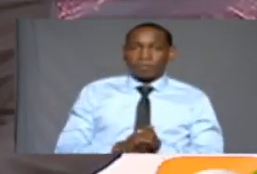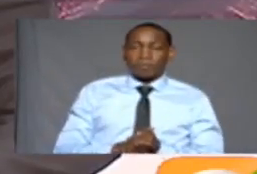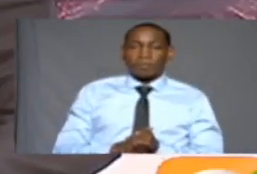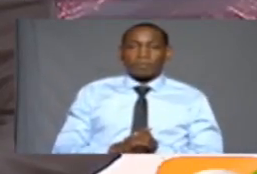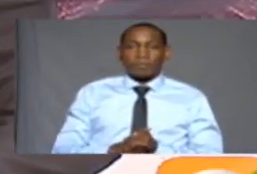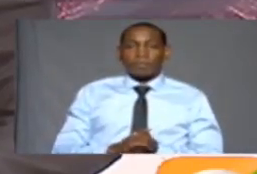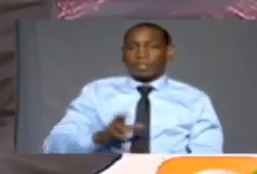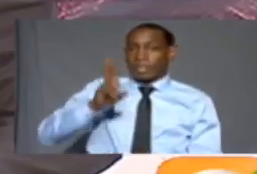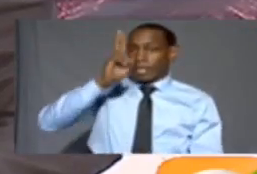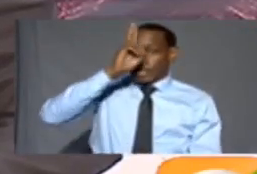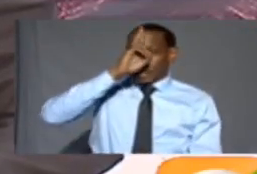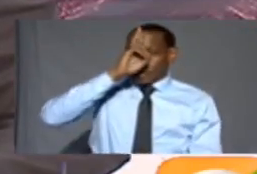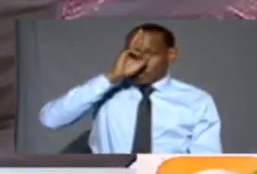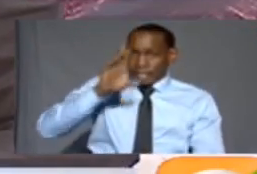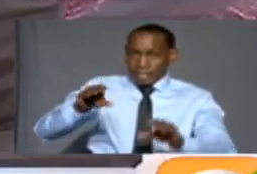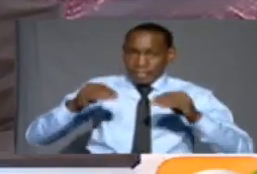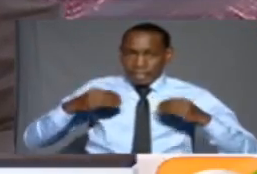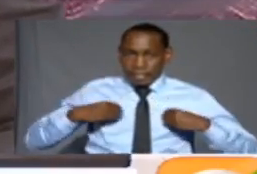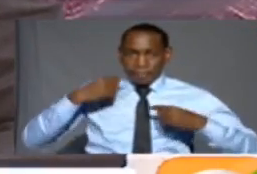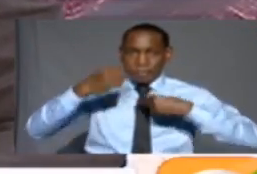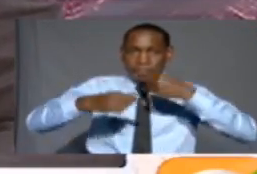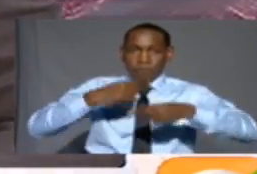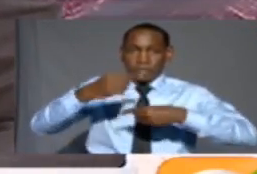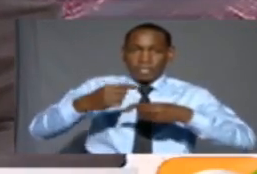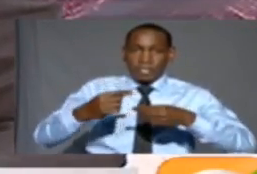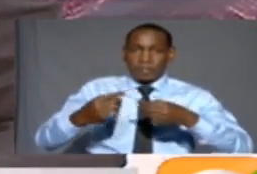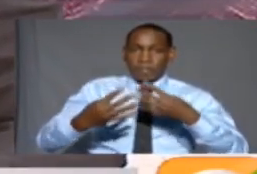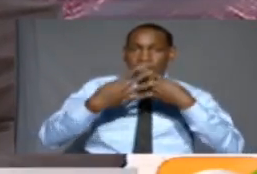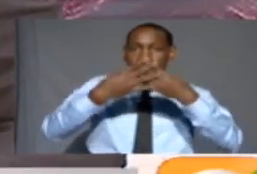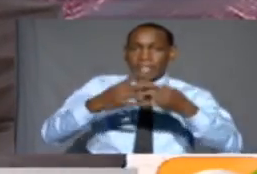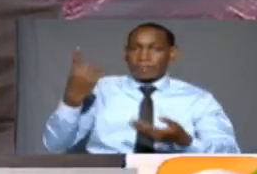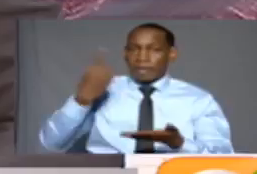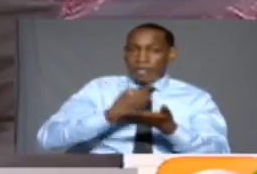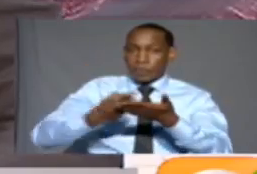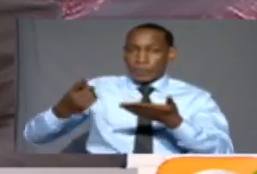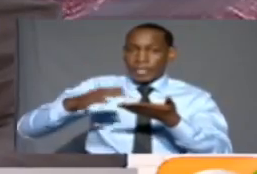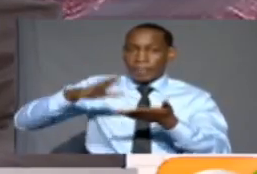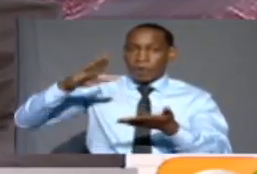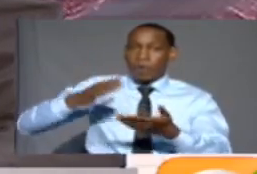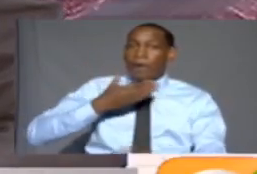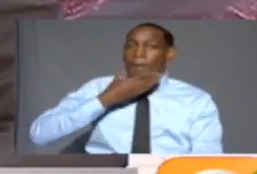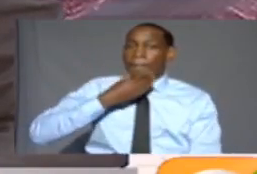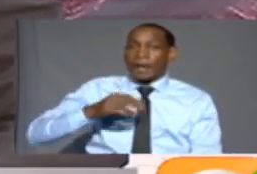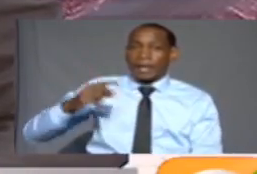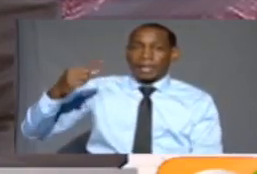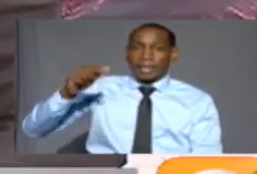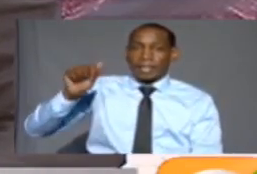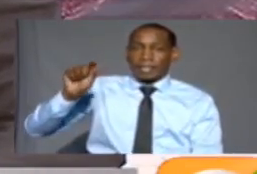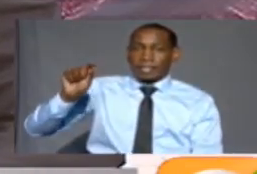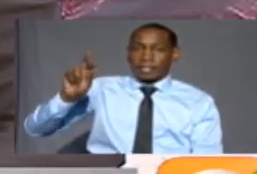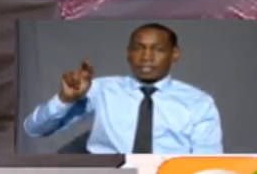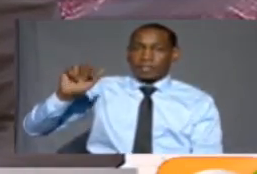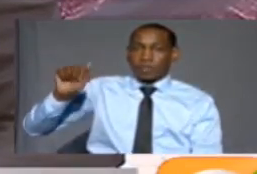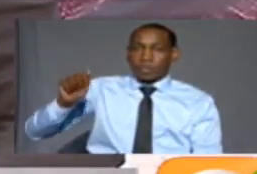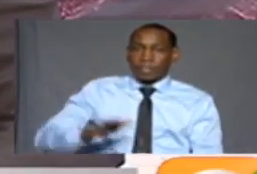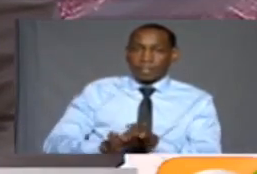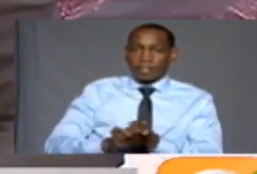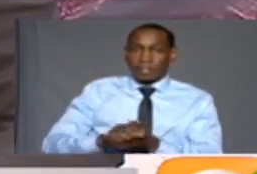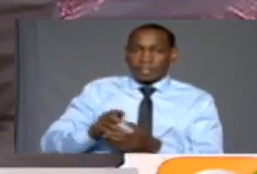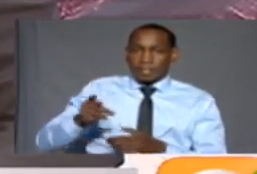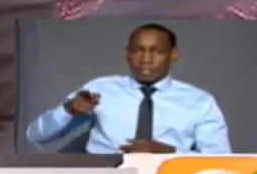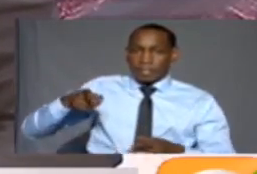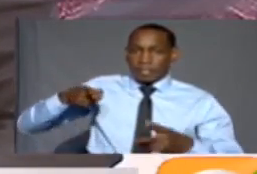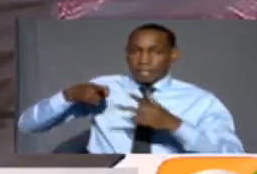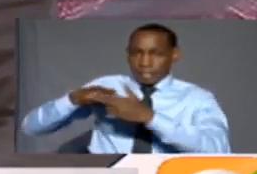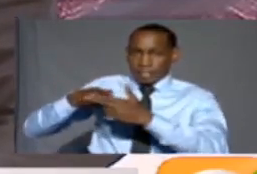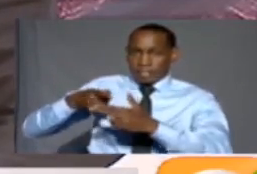Kwingineko, polisi wameruhusiwa kuendelea kumzuilia kwa wiki moja zaidi George Gaturi, mwanamume aliyemkata mwanawe wa kambo